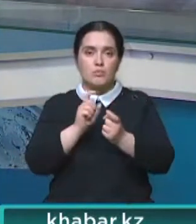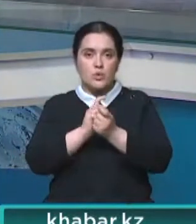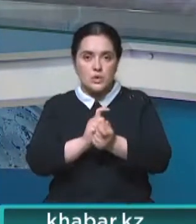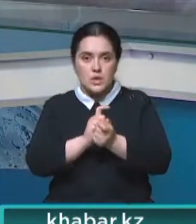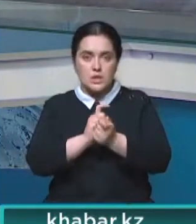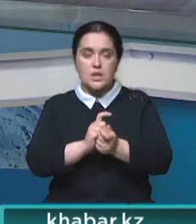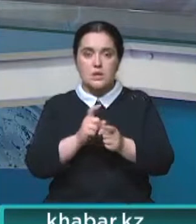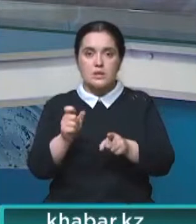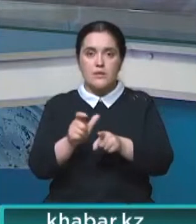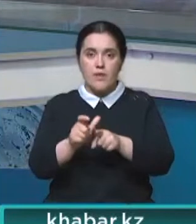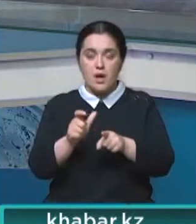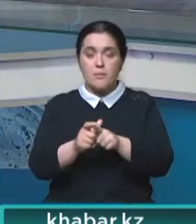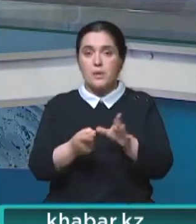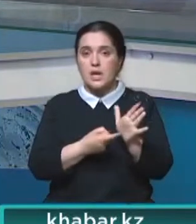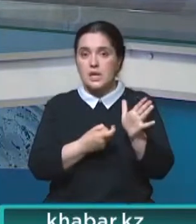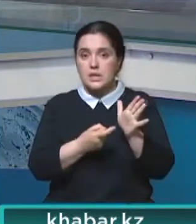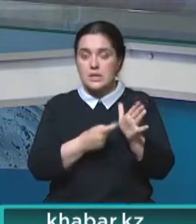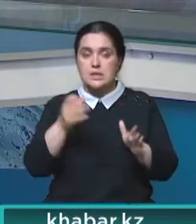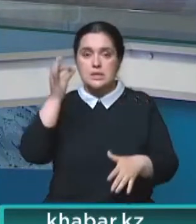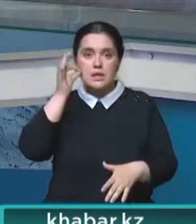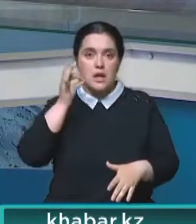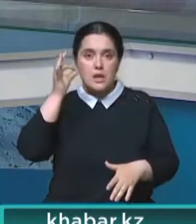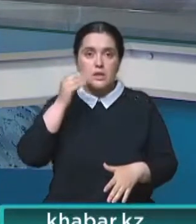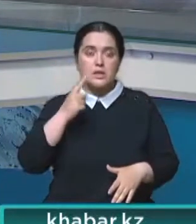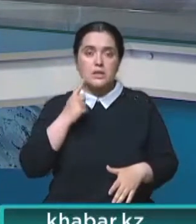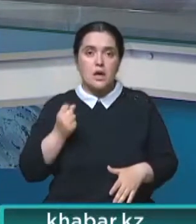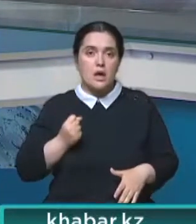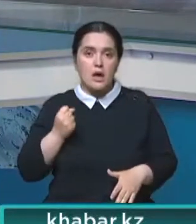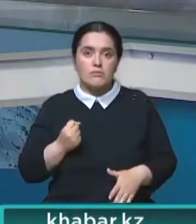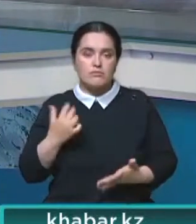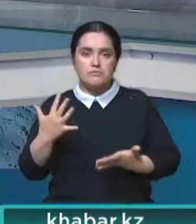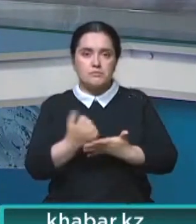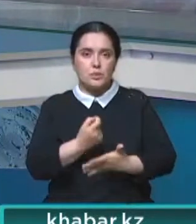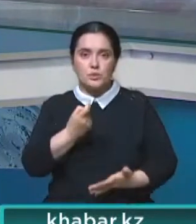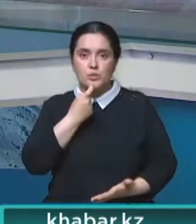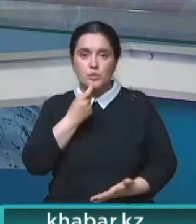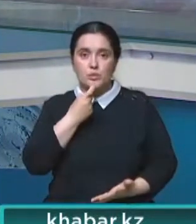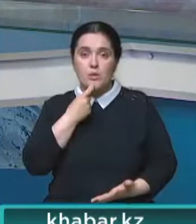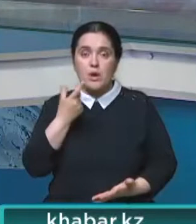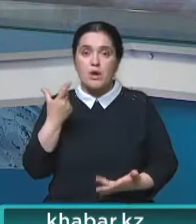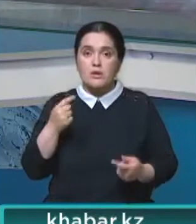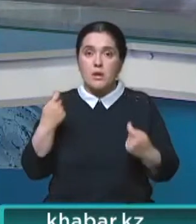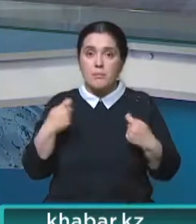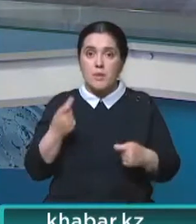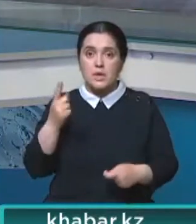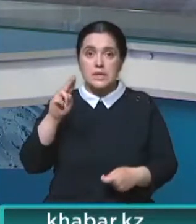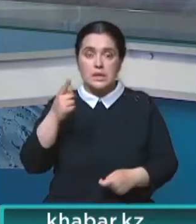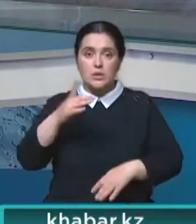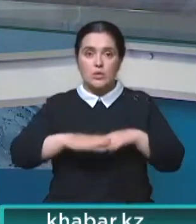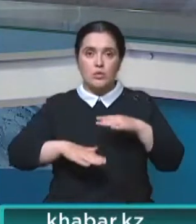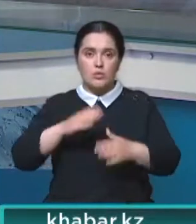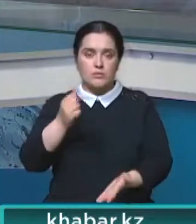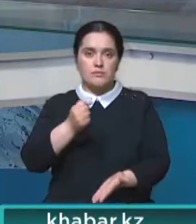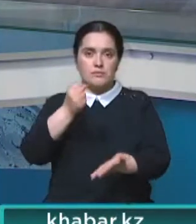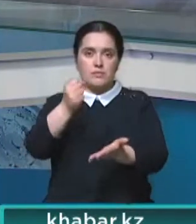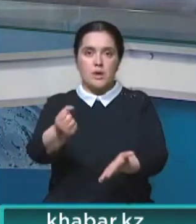еще борются, по крайней мере, на словах. К примеру, в Караганде сладкий продукт днем с огнем не сыскать. А там, где он есть, продают по килограмму в одни руки